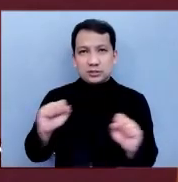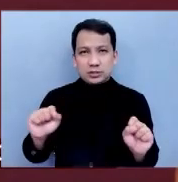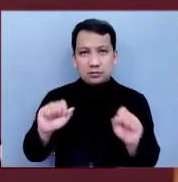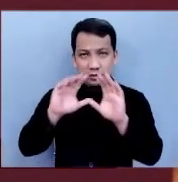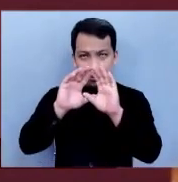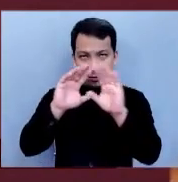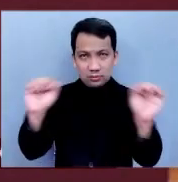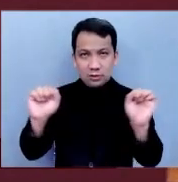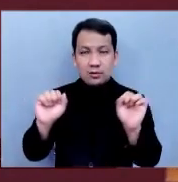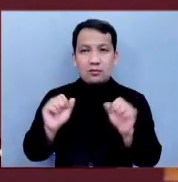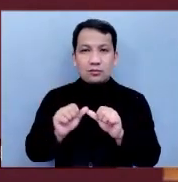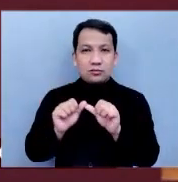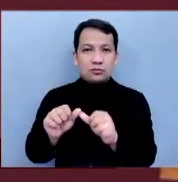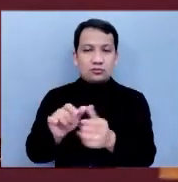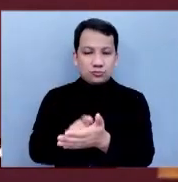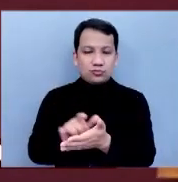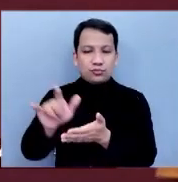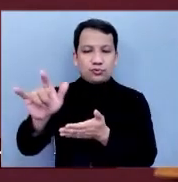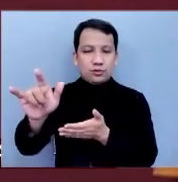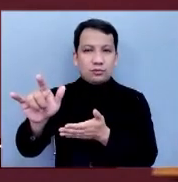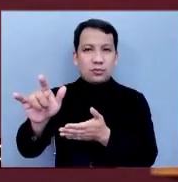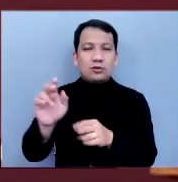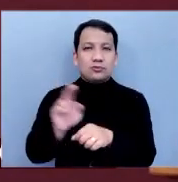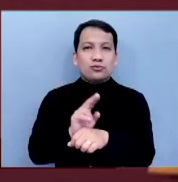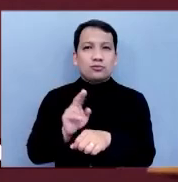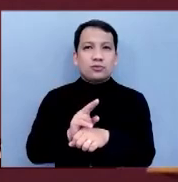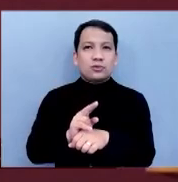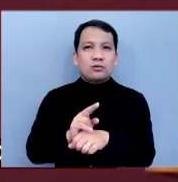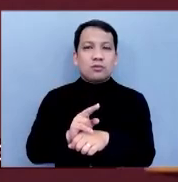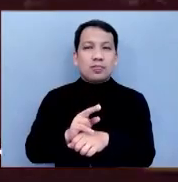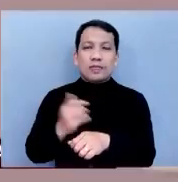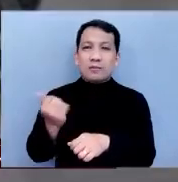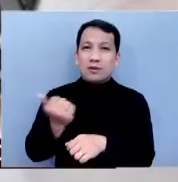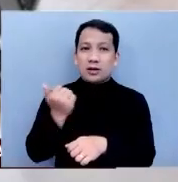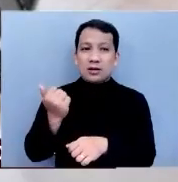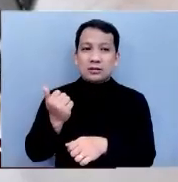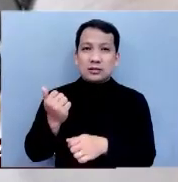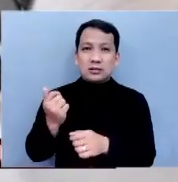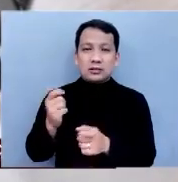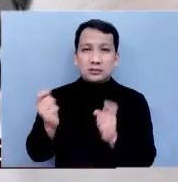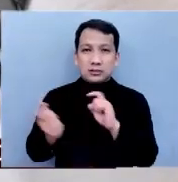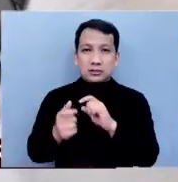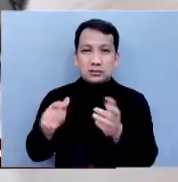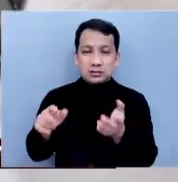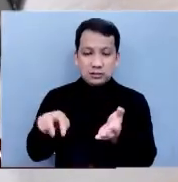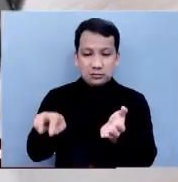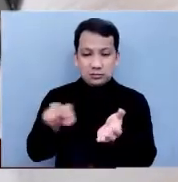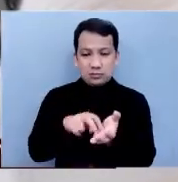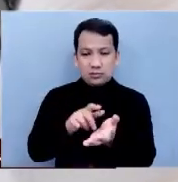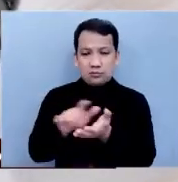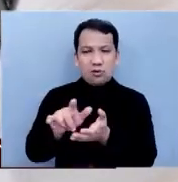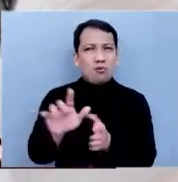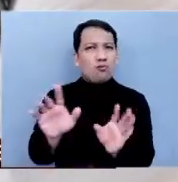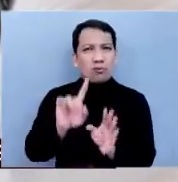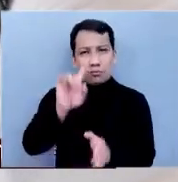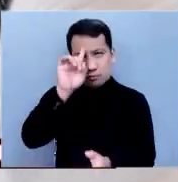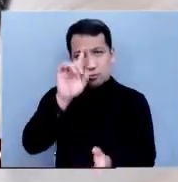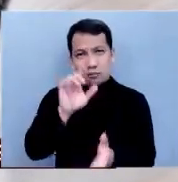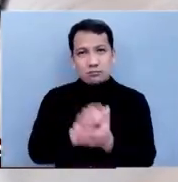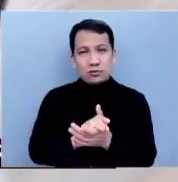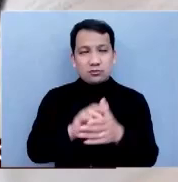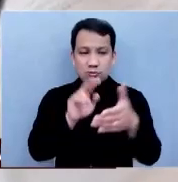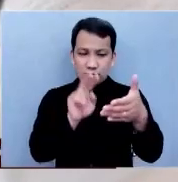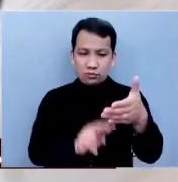at natuloy rin ang kanyang biyahe gamit ang isang backup na eroplano. Kaya mga kapatid, huwag agad-agad maniniwala sa mga nababasa